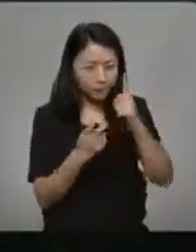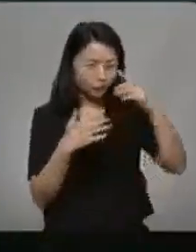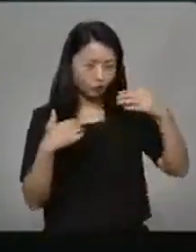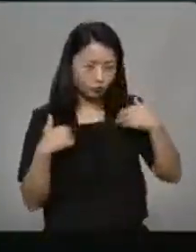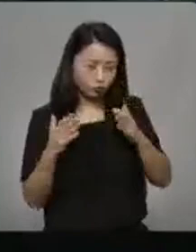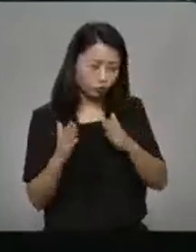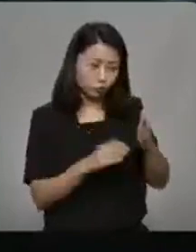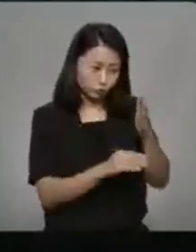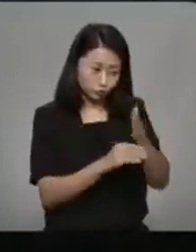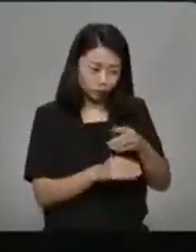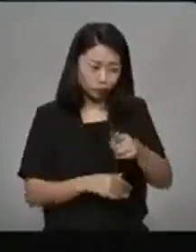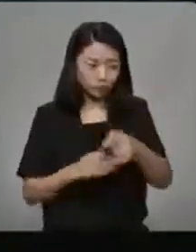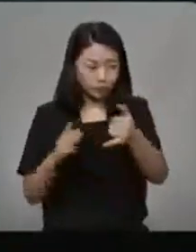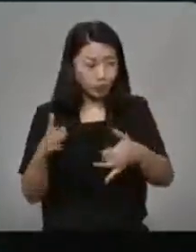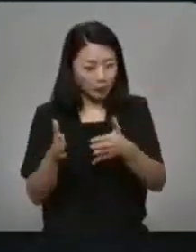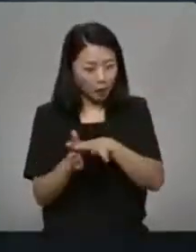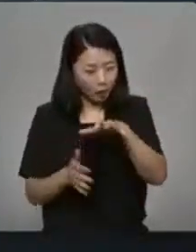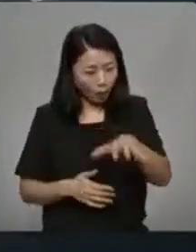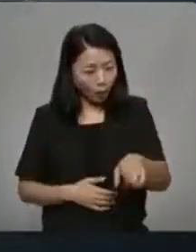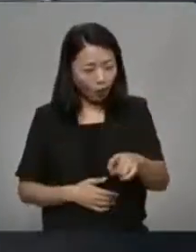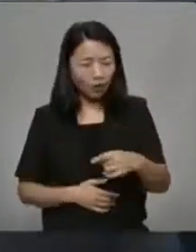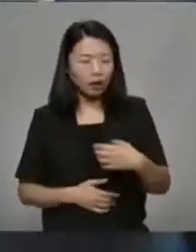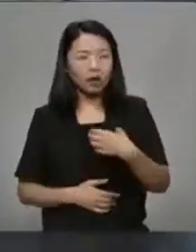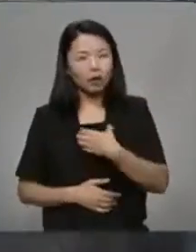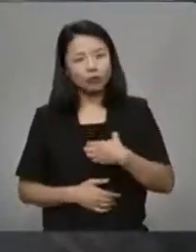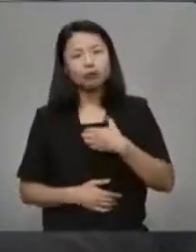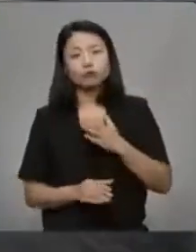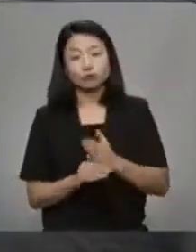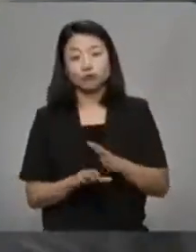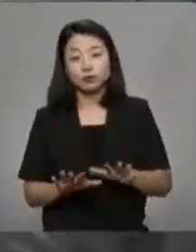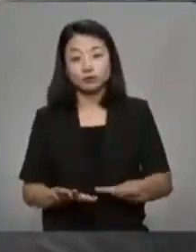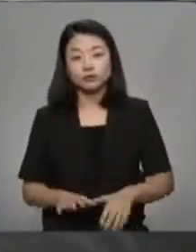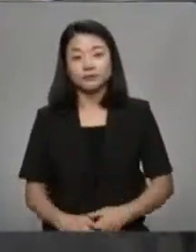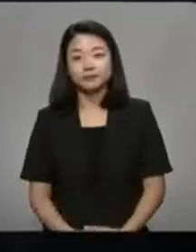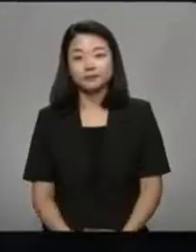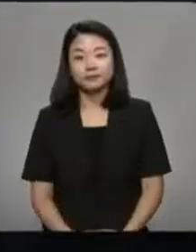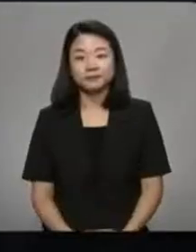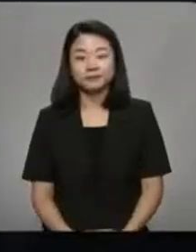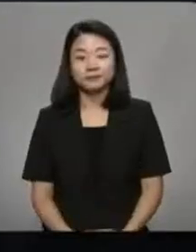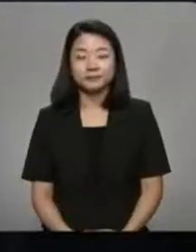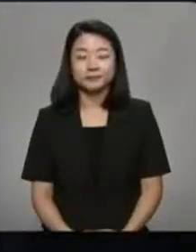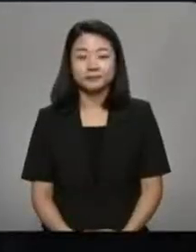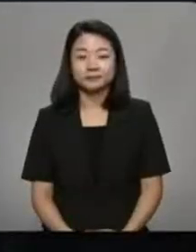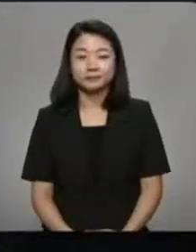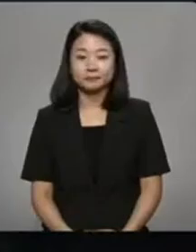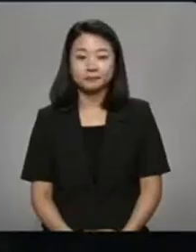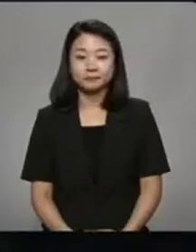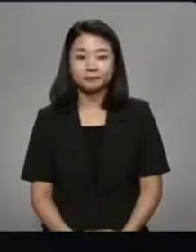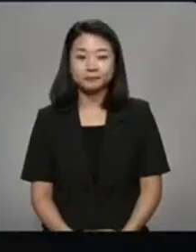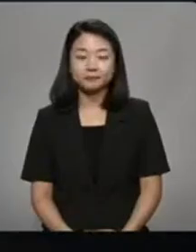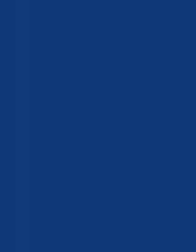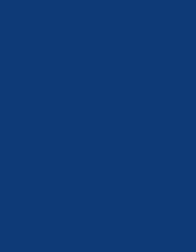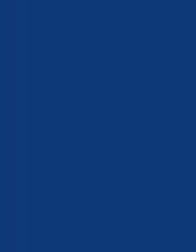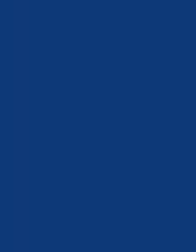있지만 폐광 지역에서는 기대와 우려가 교차하고 있습니다. KBS 뉴스 정창원입니다.